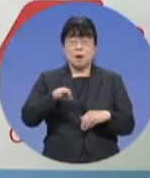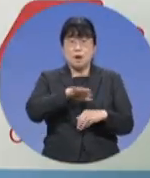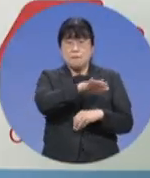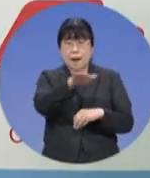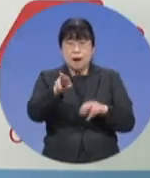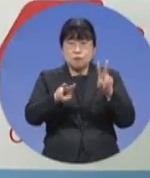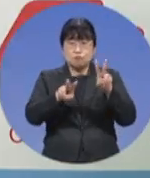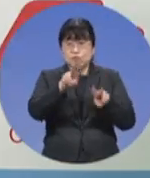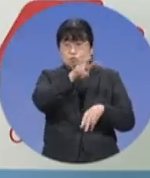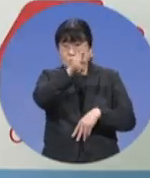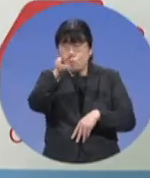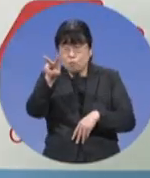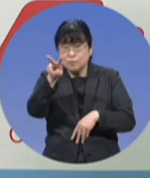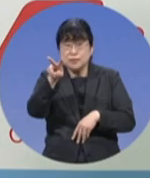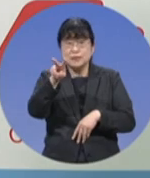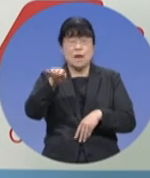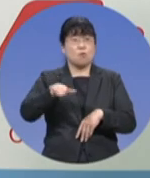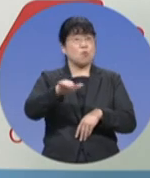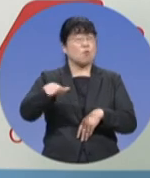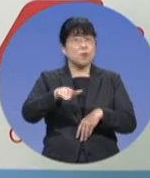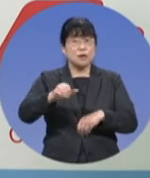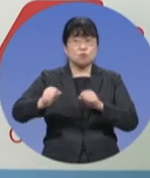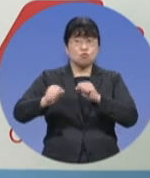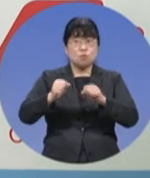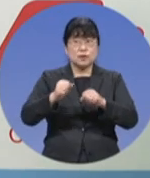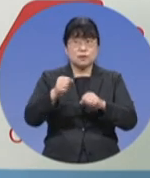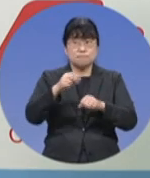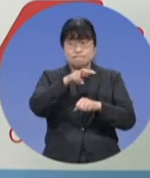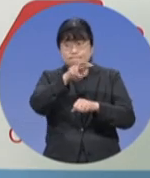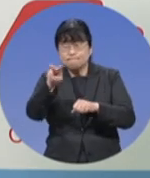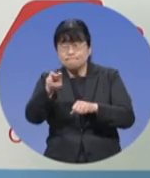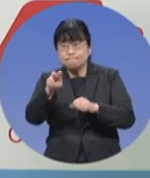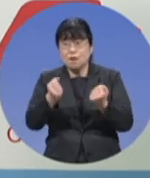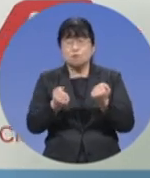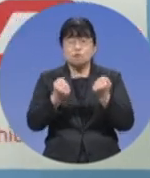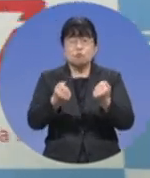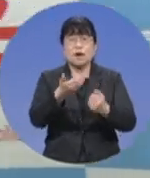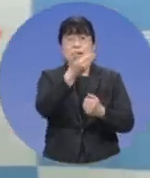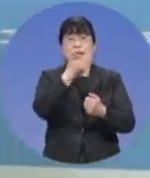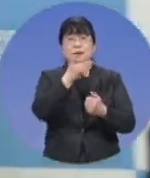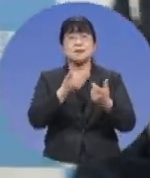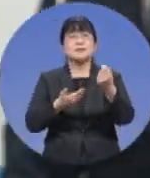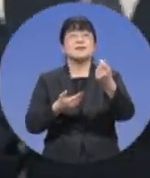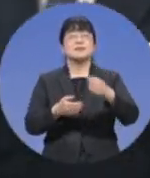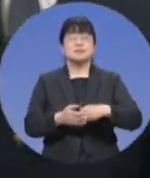状況をよく見て、子どもたちの動きに気を配って運転することが大切です